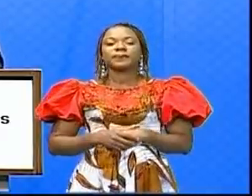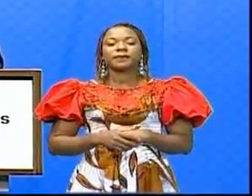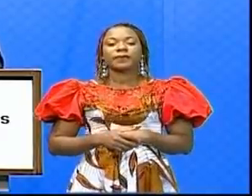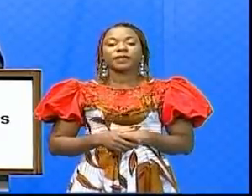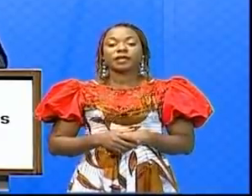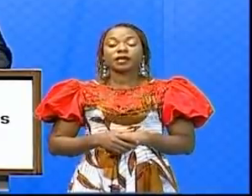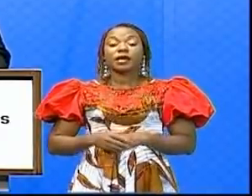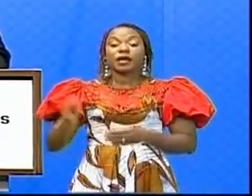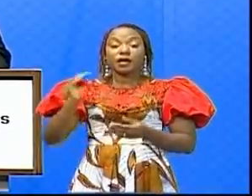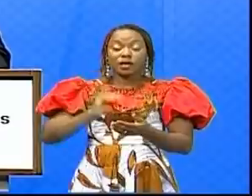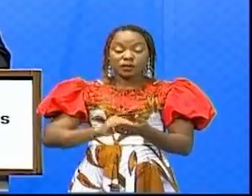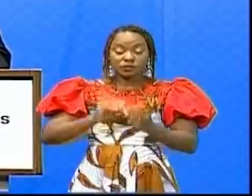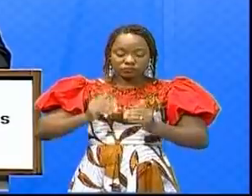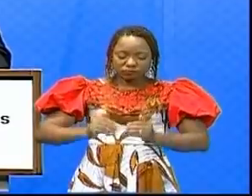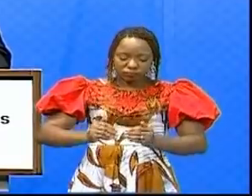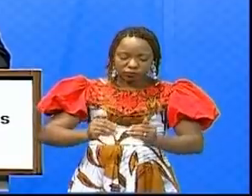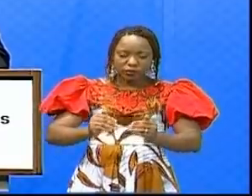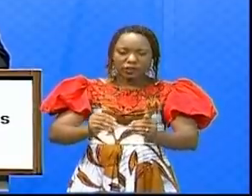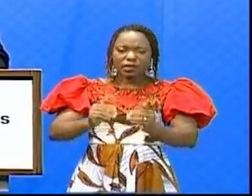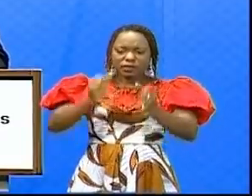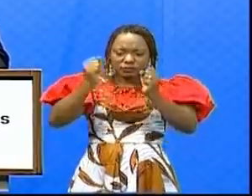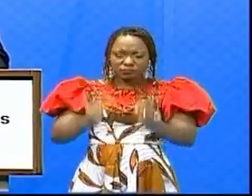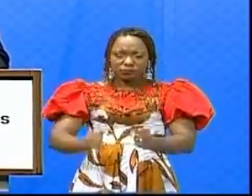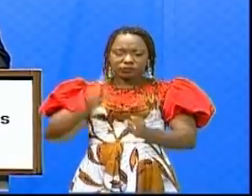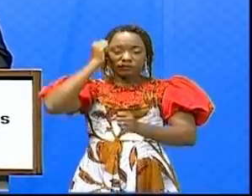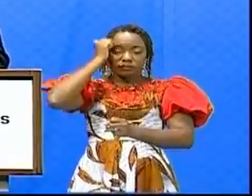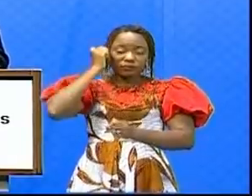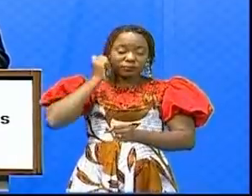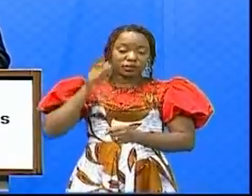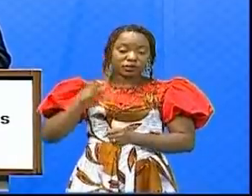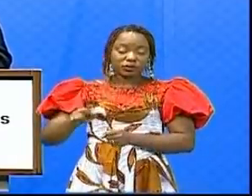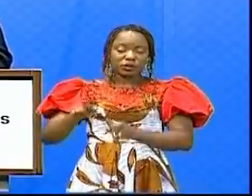Dès l'opérationnalisation du dit corridor, il en résultera